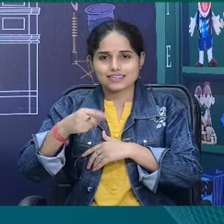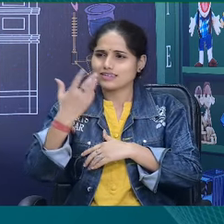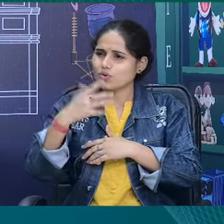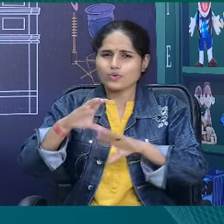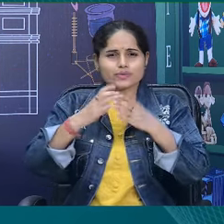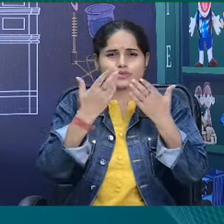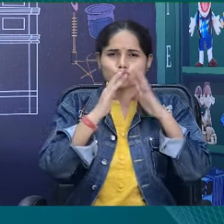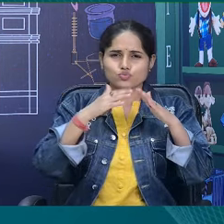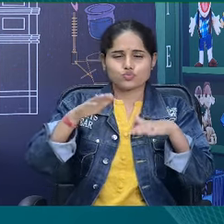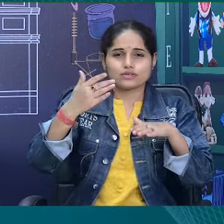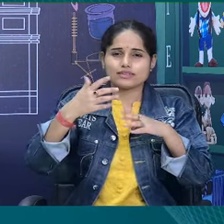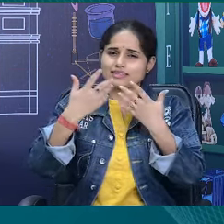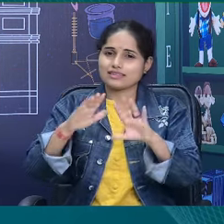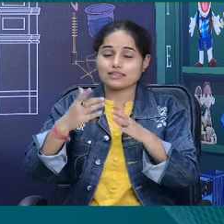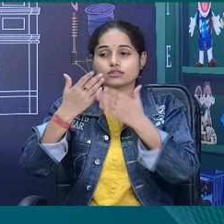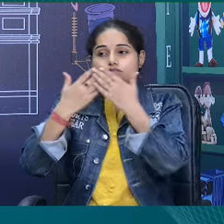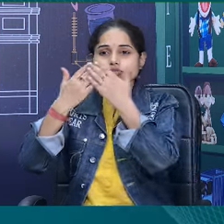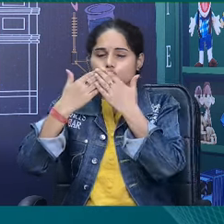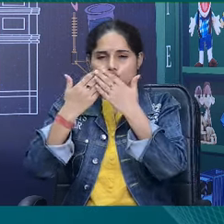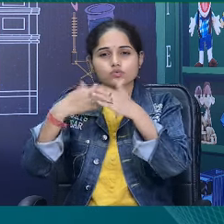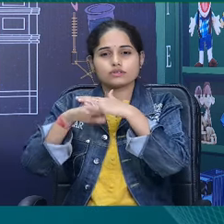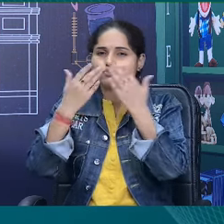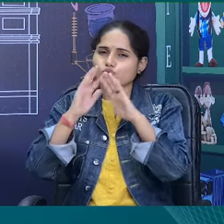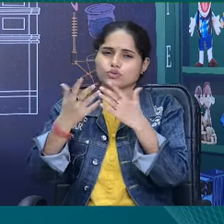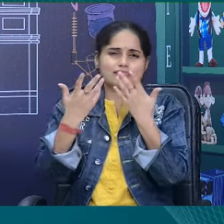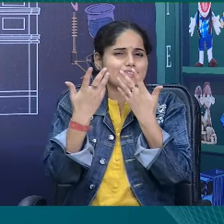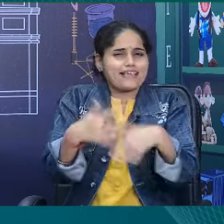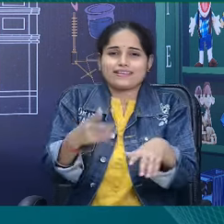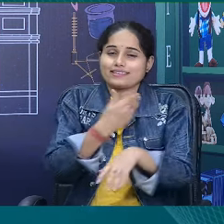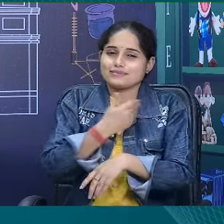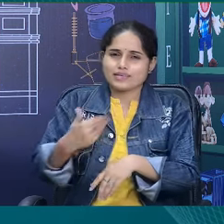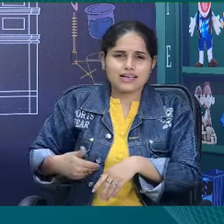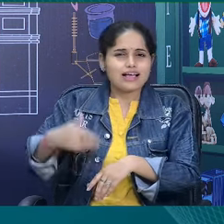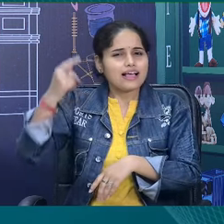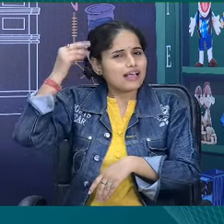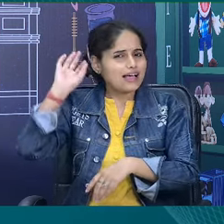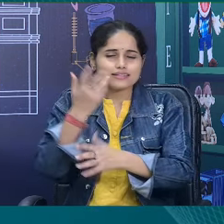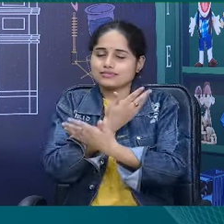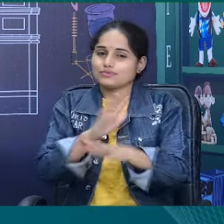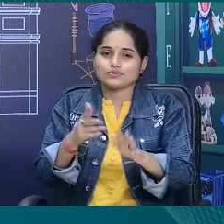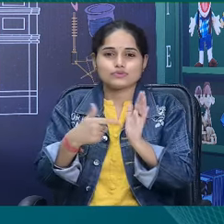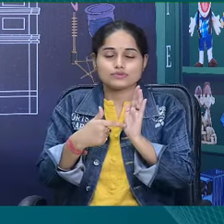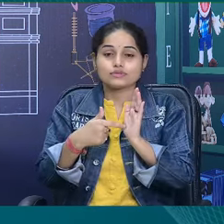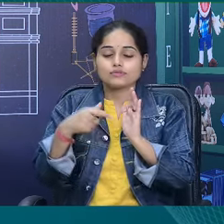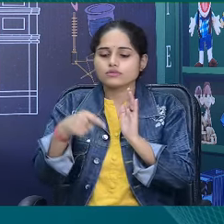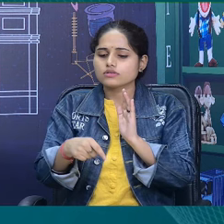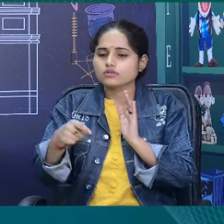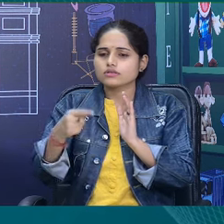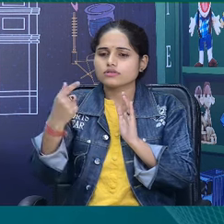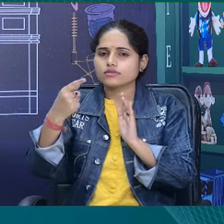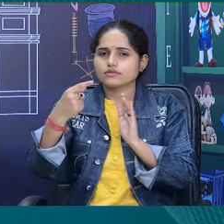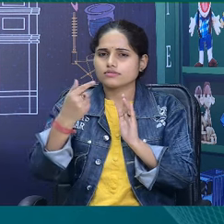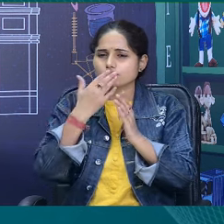लीजिए तो किसी भी क्लास के और किसी भी स्कूल के किसी भी स्कूल के सा और किसी भी रीजन के लेकिन एक चीज है जो इस समय बच्चों में